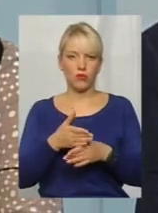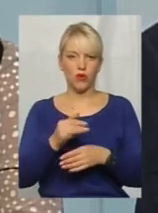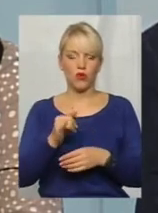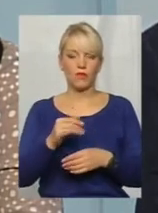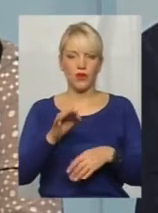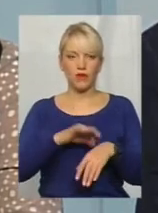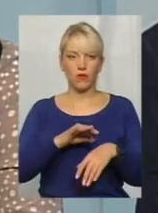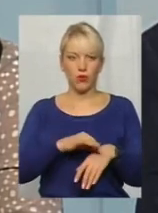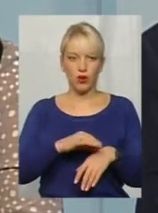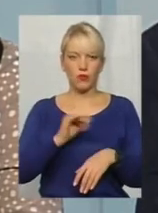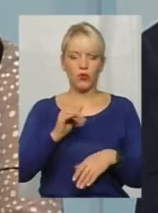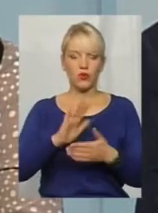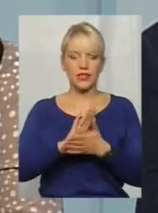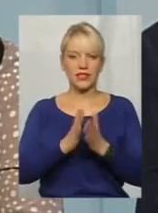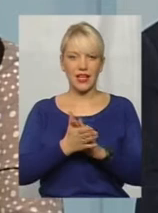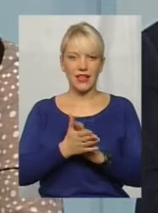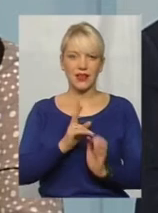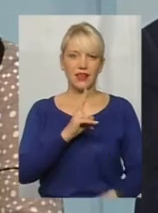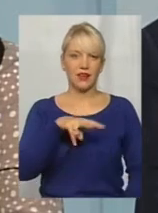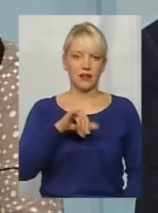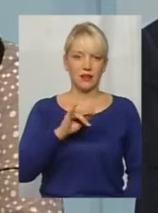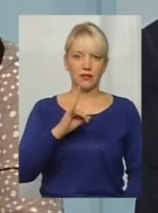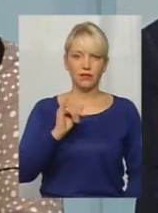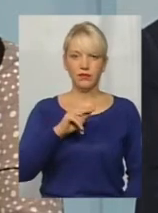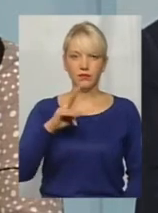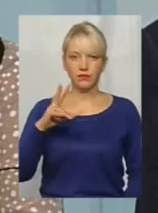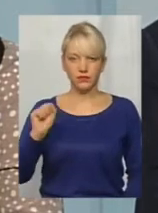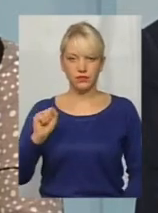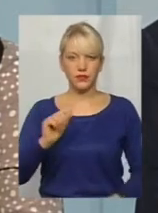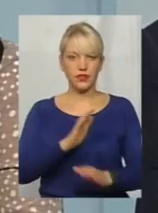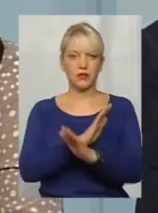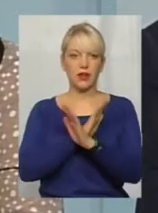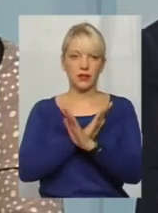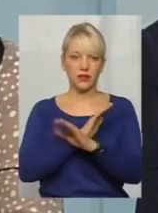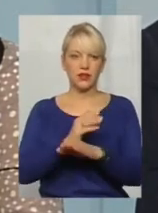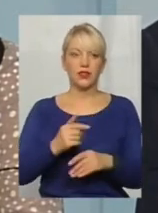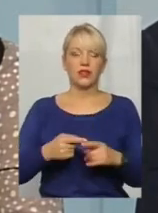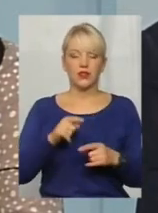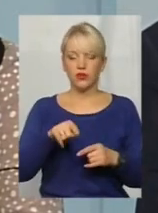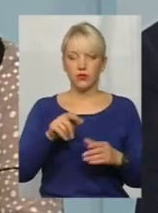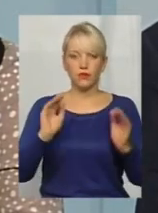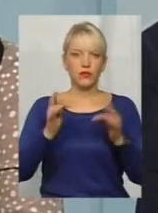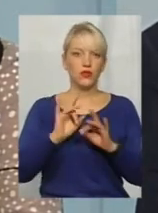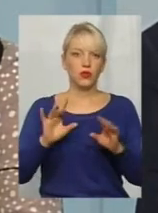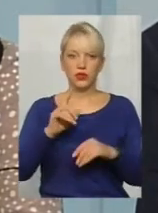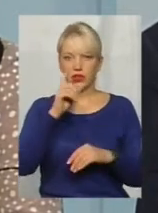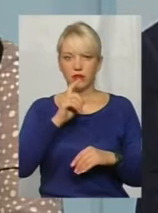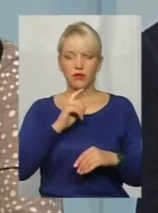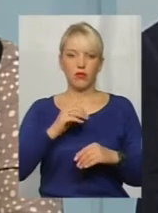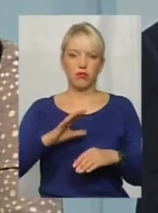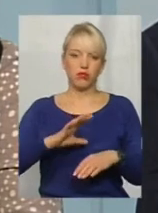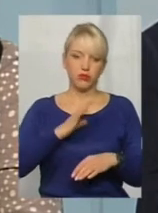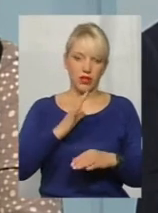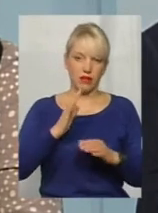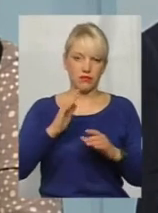в стані клінічної смерті. З цього сюжету не зрозуміло, проводилася серцево-легенева